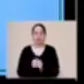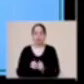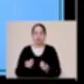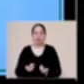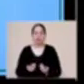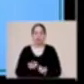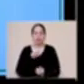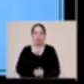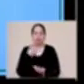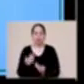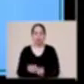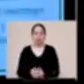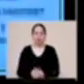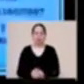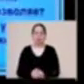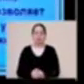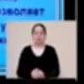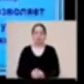живую добычу.